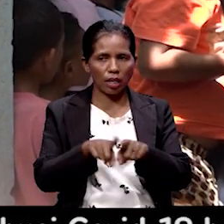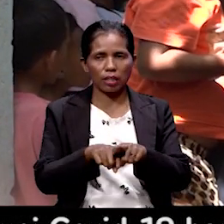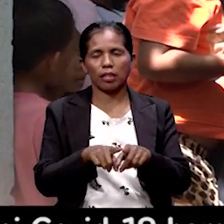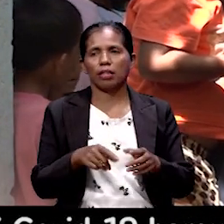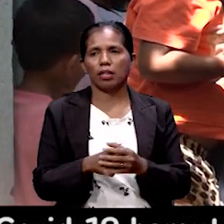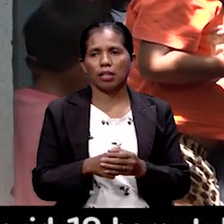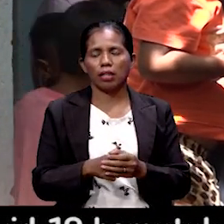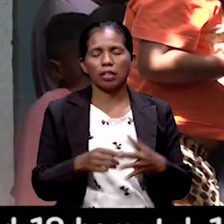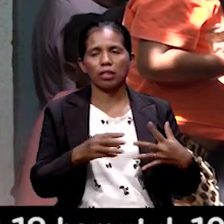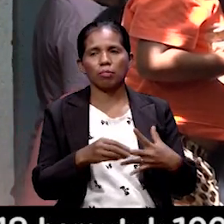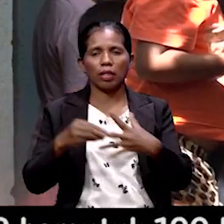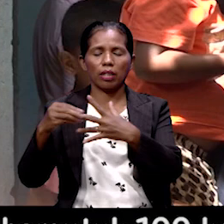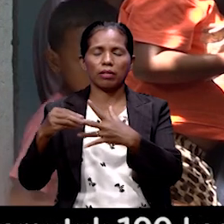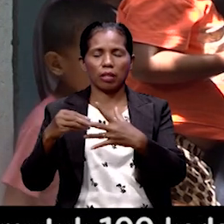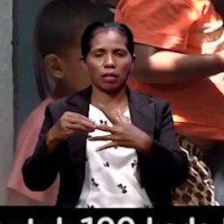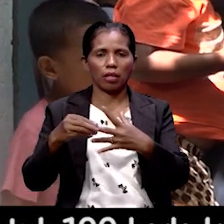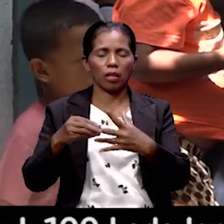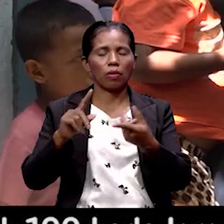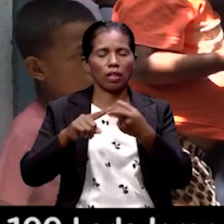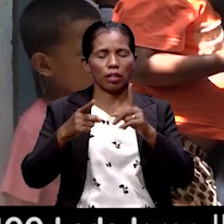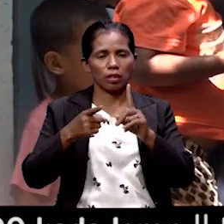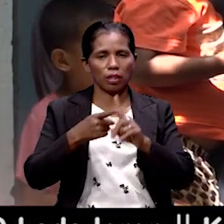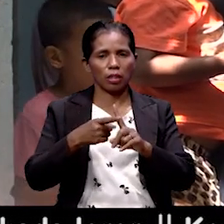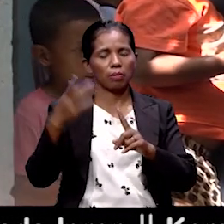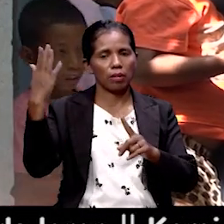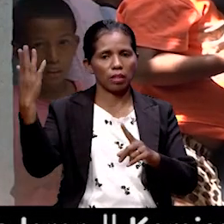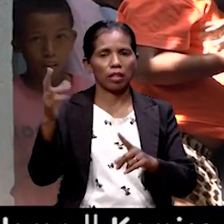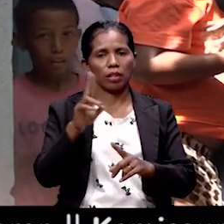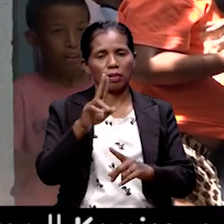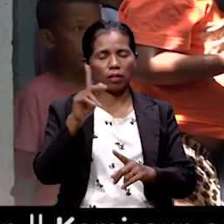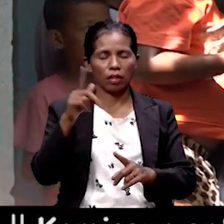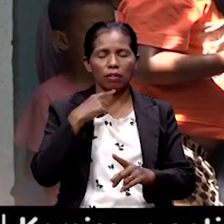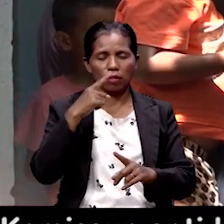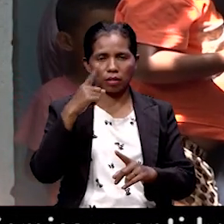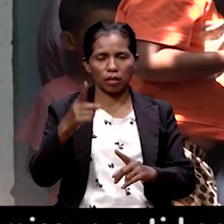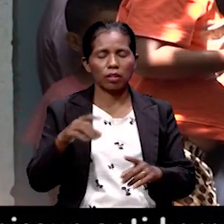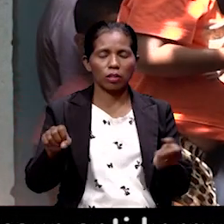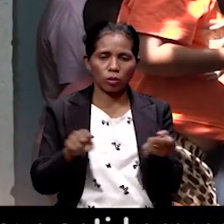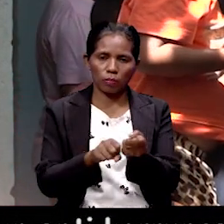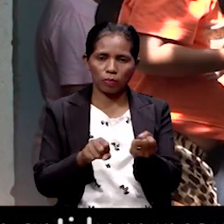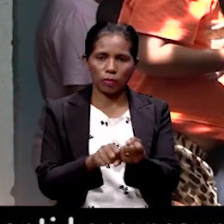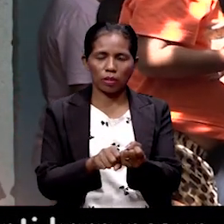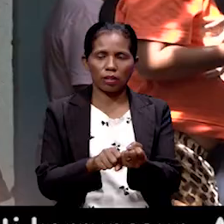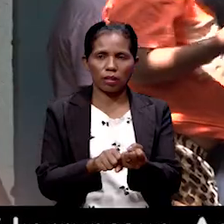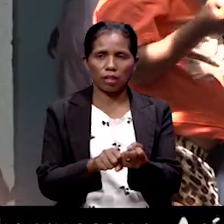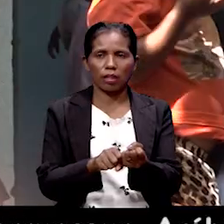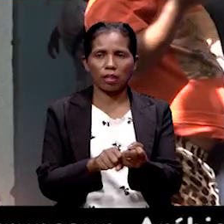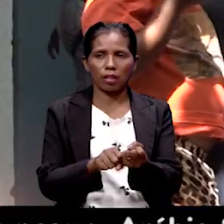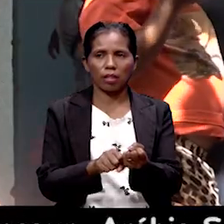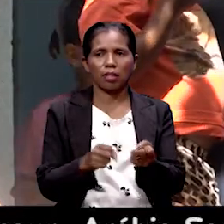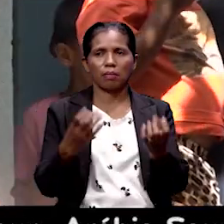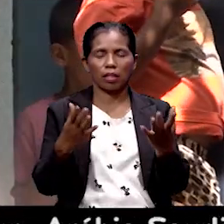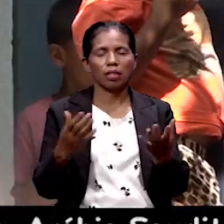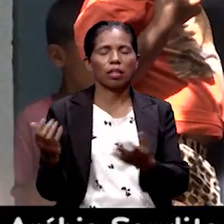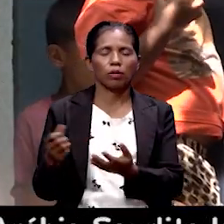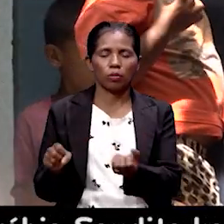meja Inglaterra, Irlandia, sila mau kontribusi sama kas para bela transport tahun yang